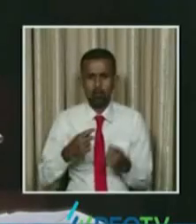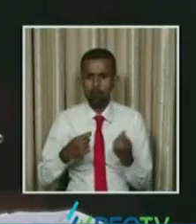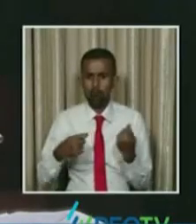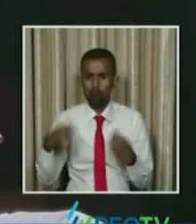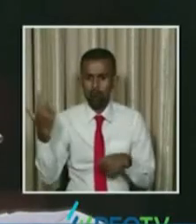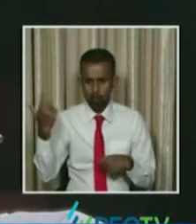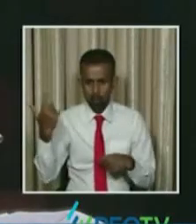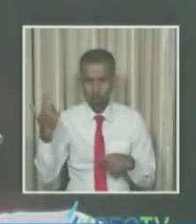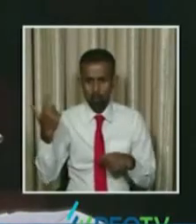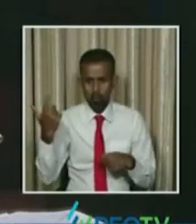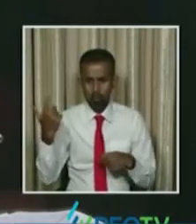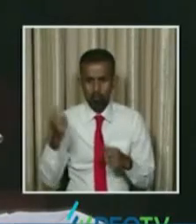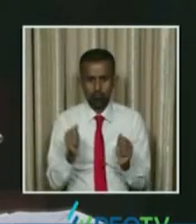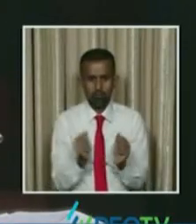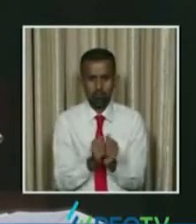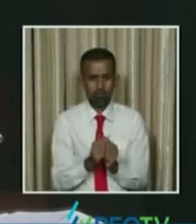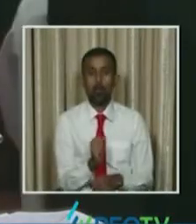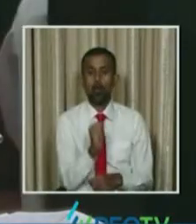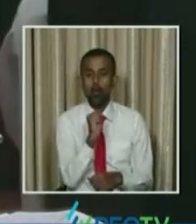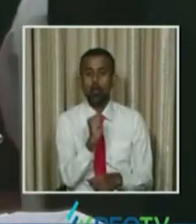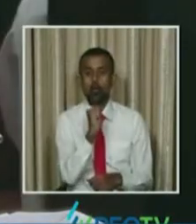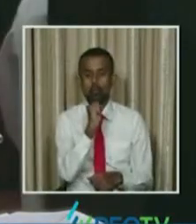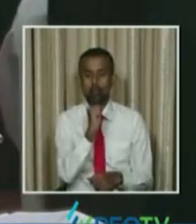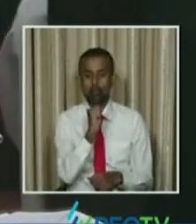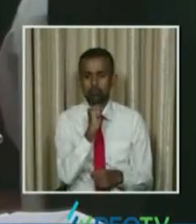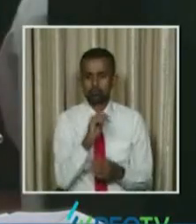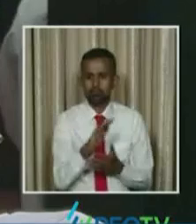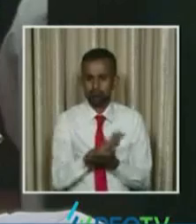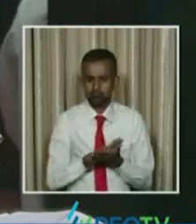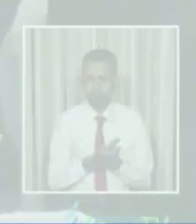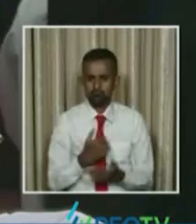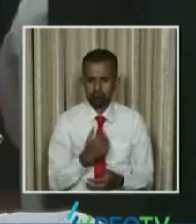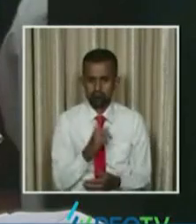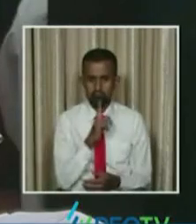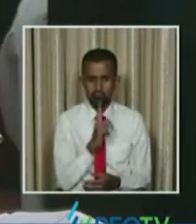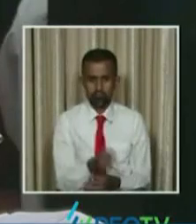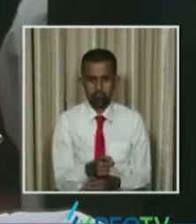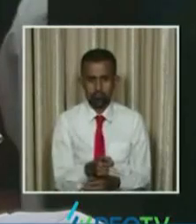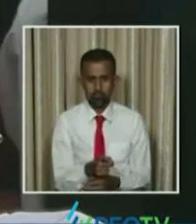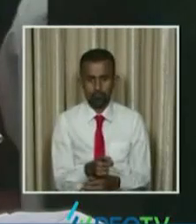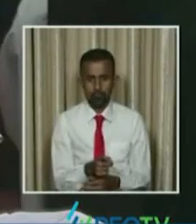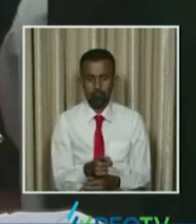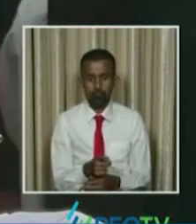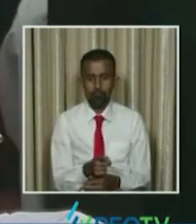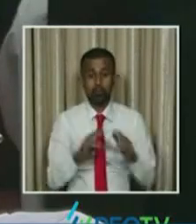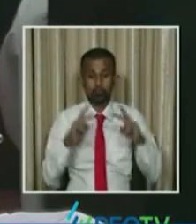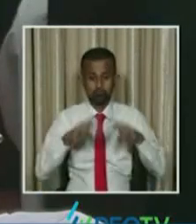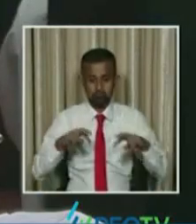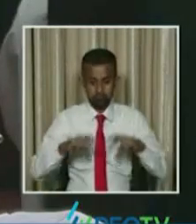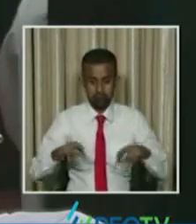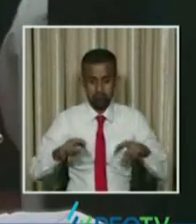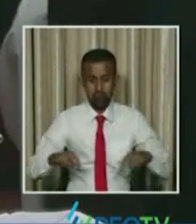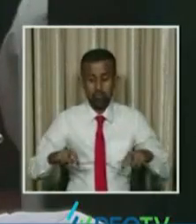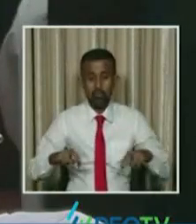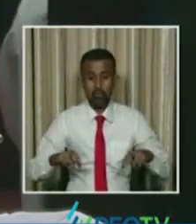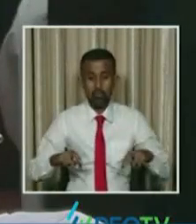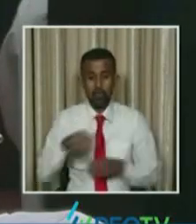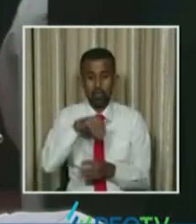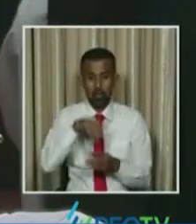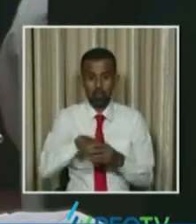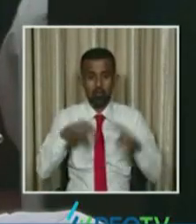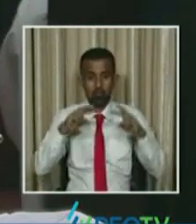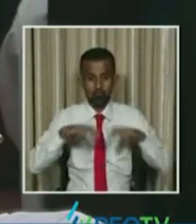යන ක්‍රියාදාමය අපි තරයේ හෙලා දකිනවා. මම පැහැදිලිව කියන්න කැමති මේ මොන දෙයක්වත් කරන්න ඉස්සෙල්ලා වෝහාරික